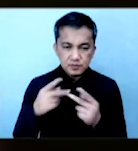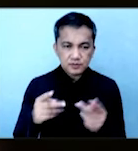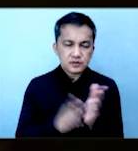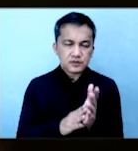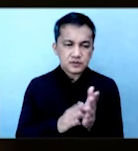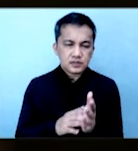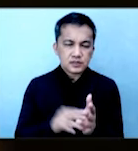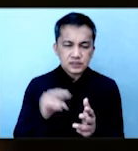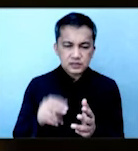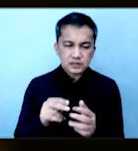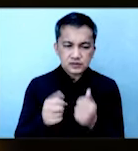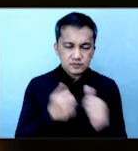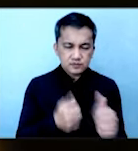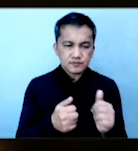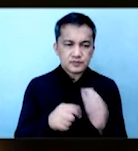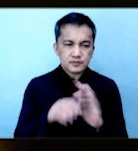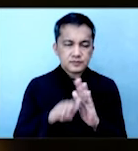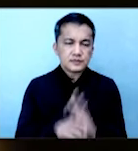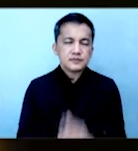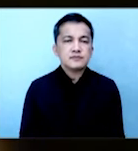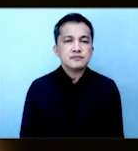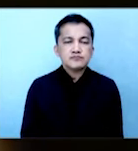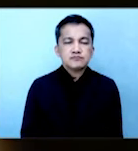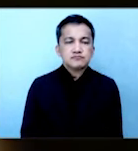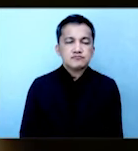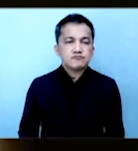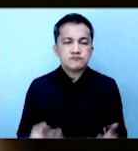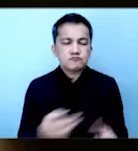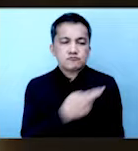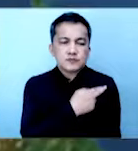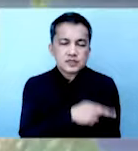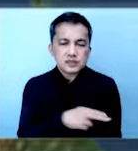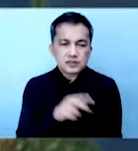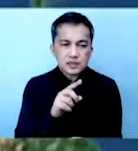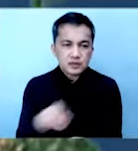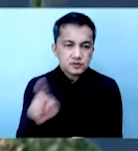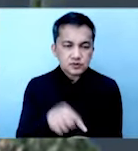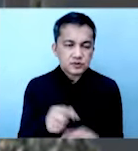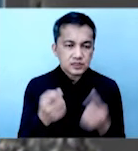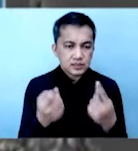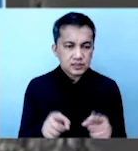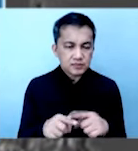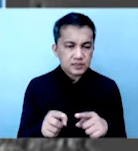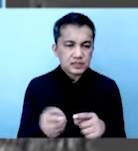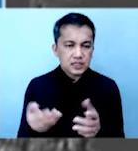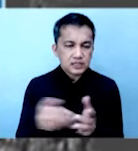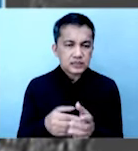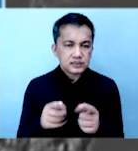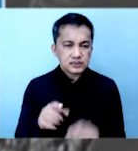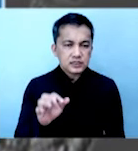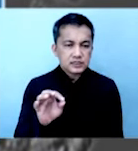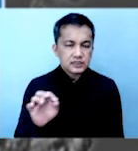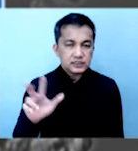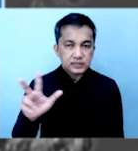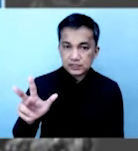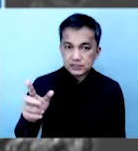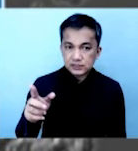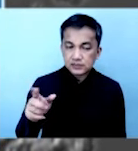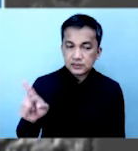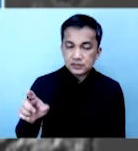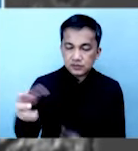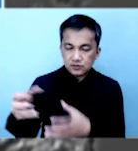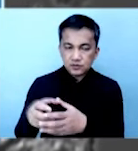kayong sumunod sa patakaran. Wala naman daw religious persecution na nangyayari. Pero naulit ito taong 1993. Isang grupo naman